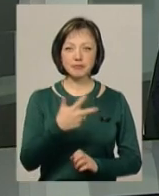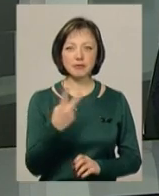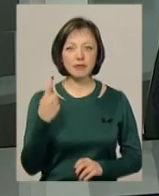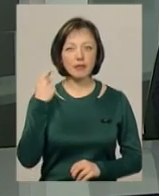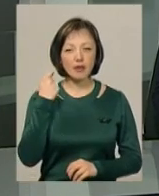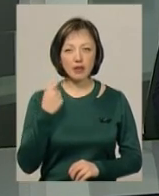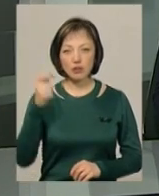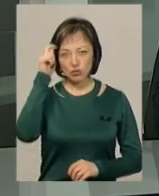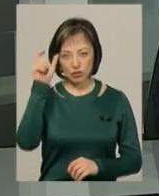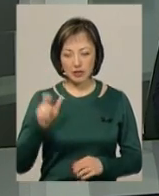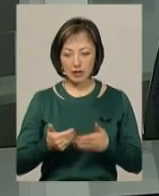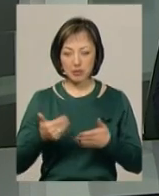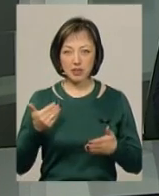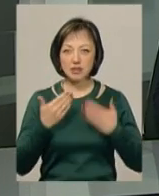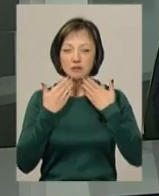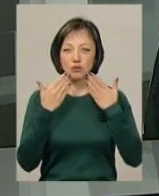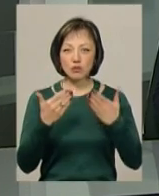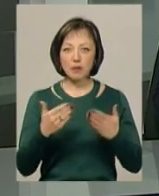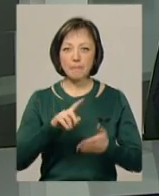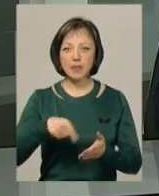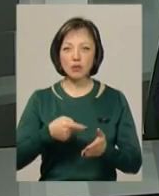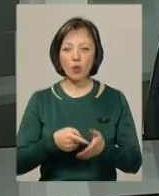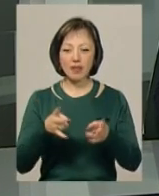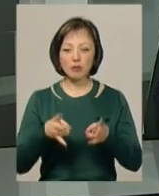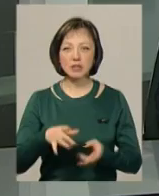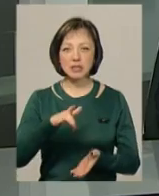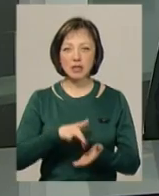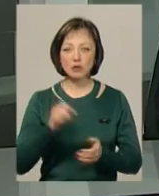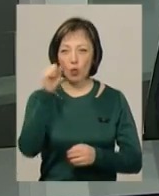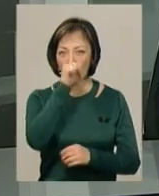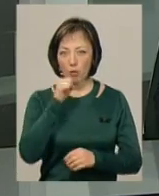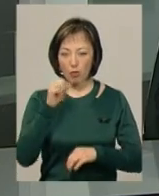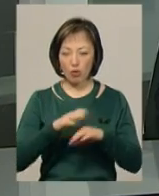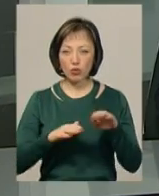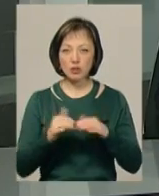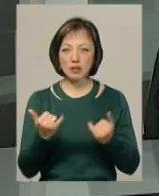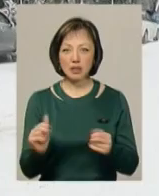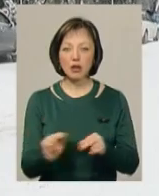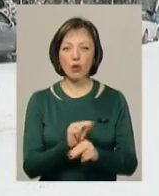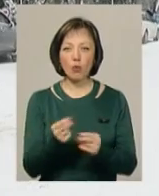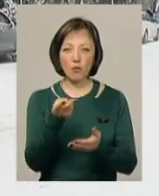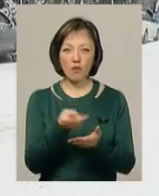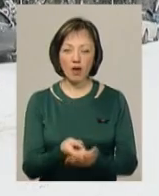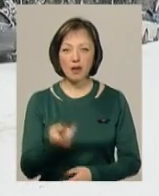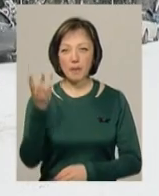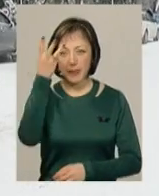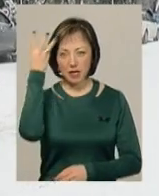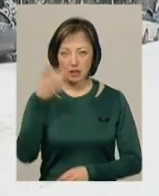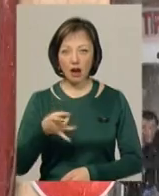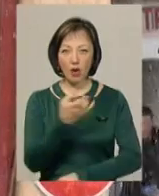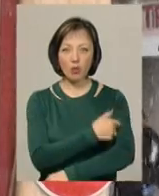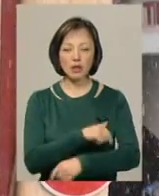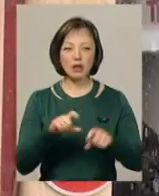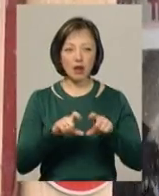32-річний чоловік, який напередодні звернувся до міського травматологічного центру з обмороженням, нині перебуває на лікуванні у Хмельницькій районній